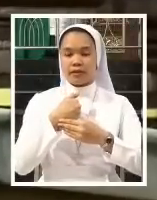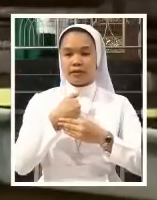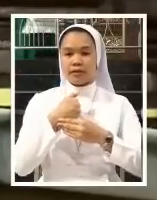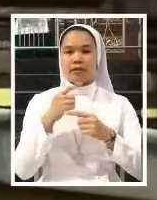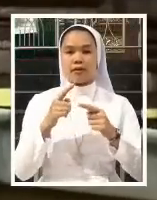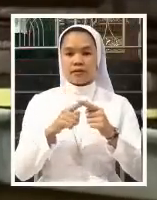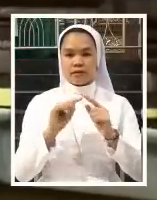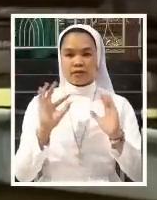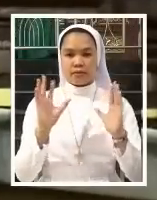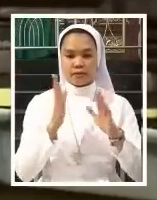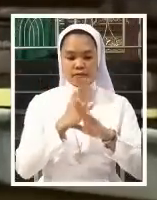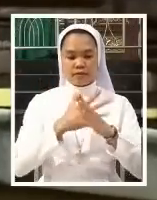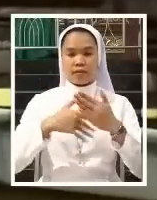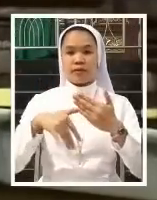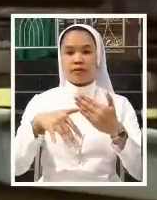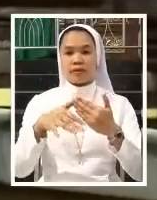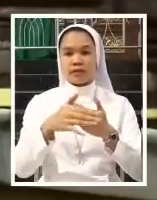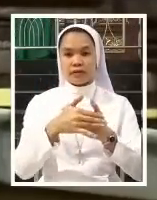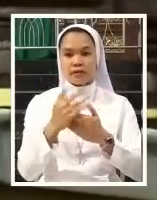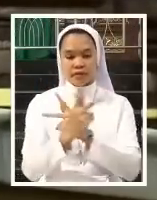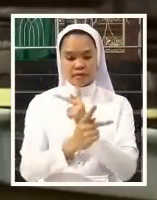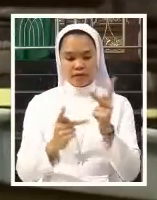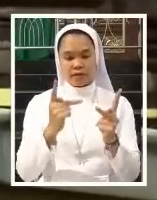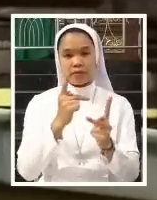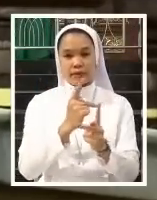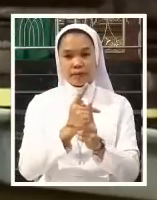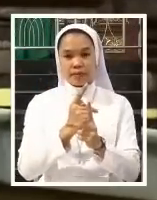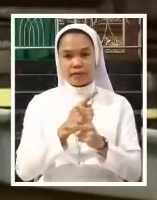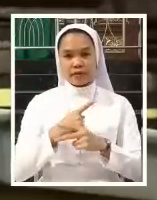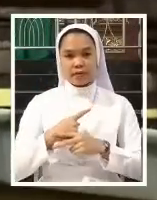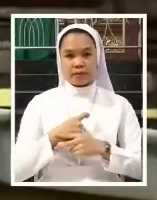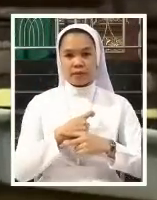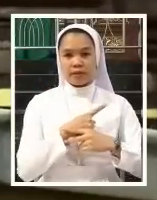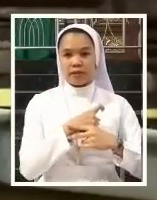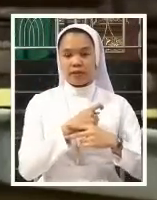Magbugkos sa mga nalugadan ang puso.